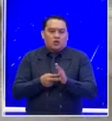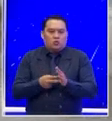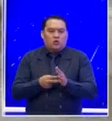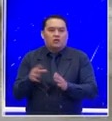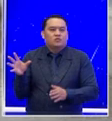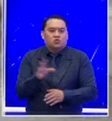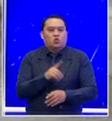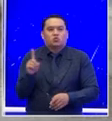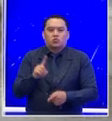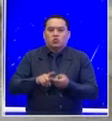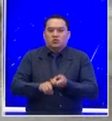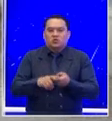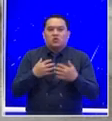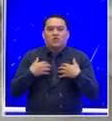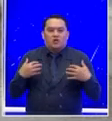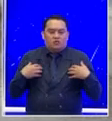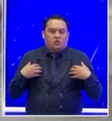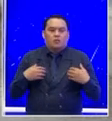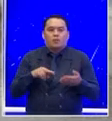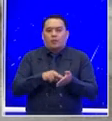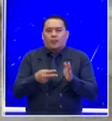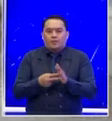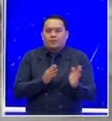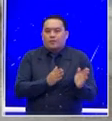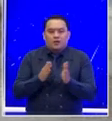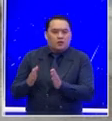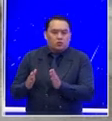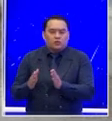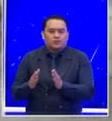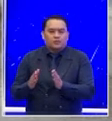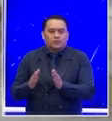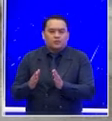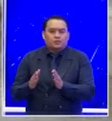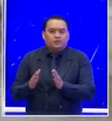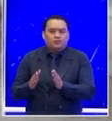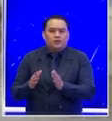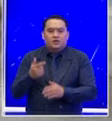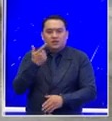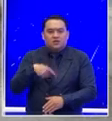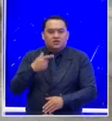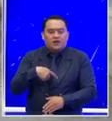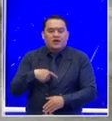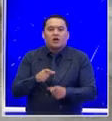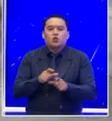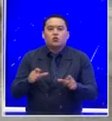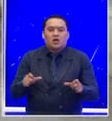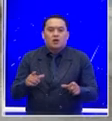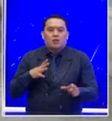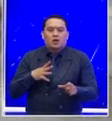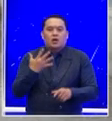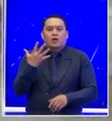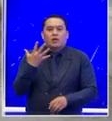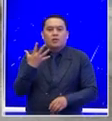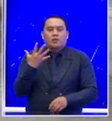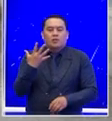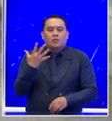Все, что связано с животноводством, тоже идет по плану. Своих людей у нас работает более 500